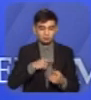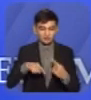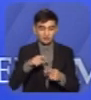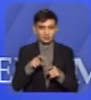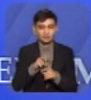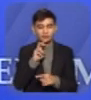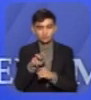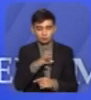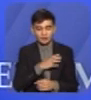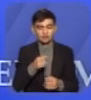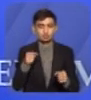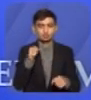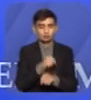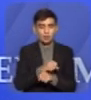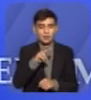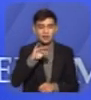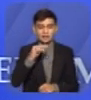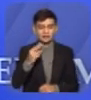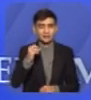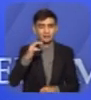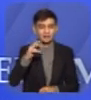лицензии приостановили.